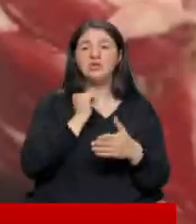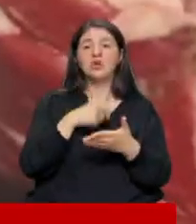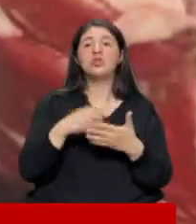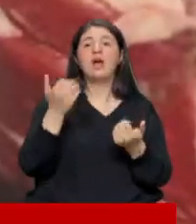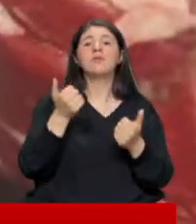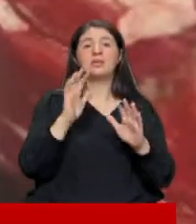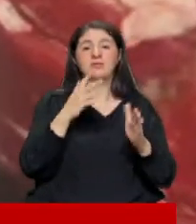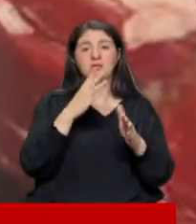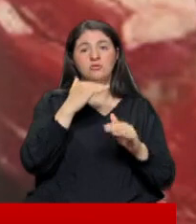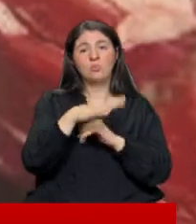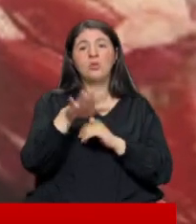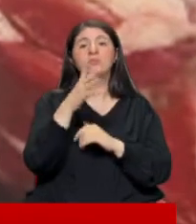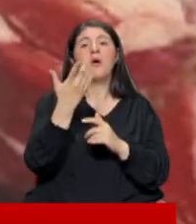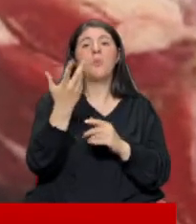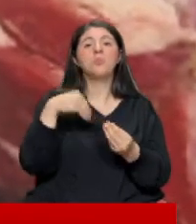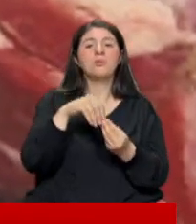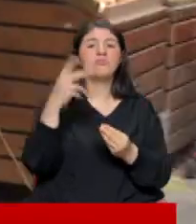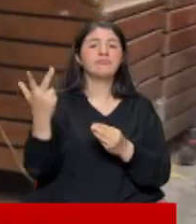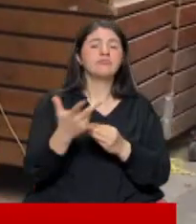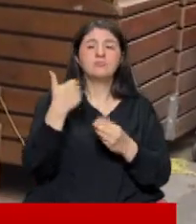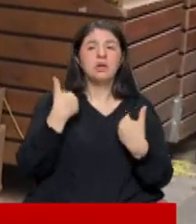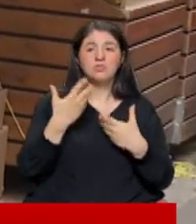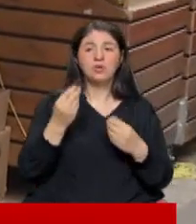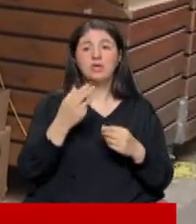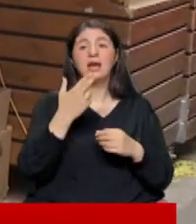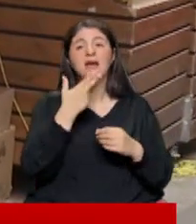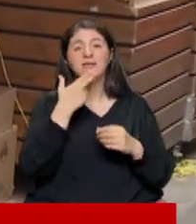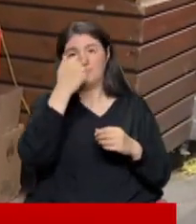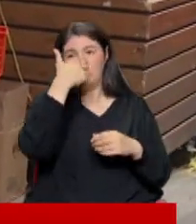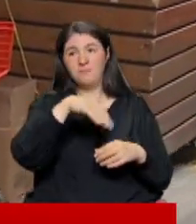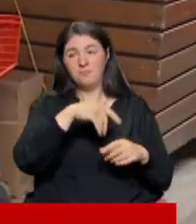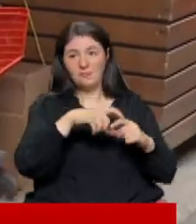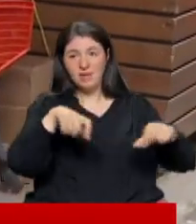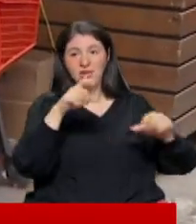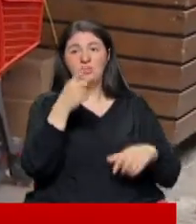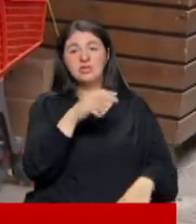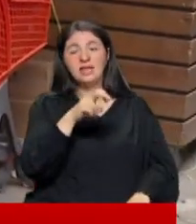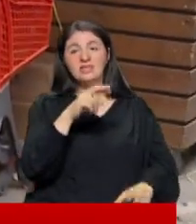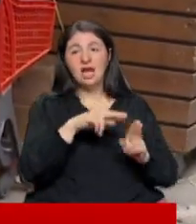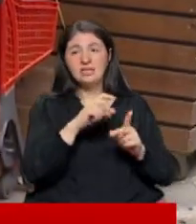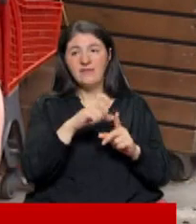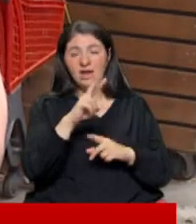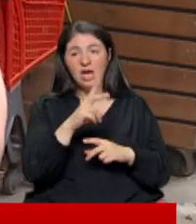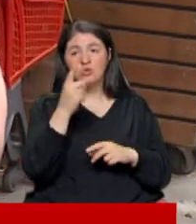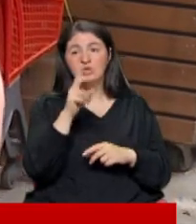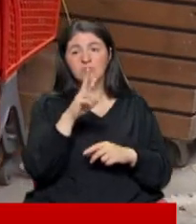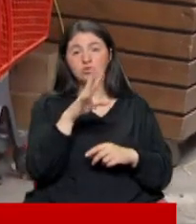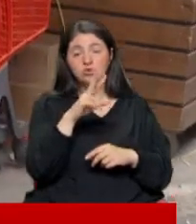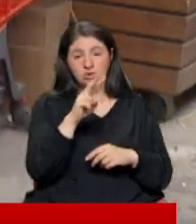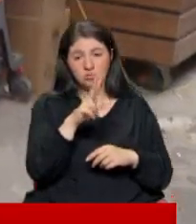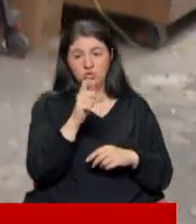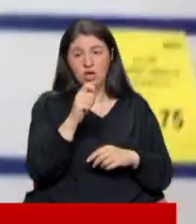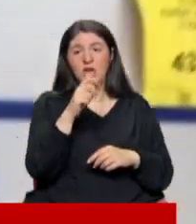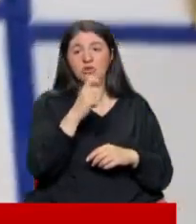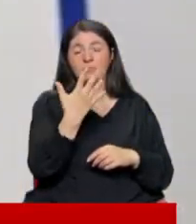almadım millet doldurdular adamlara bakalım ne olacak abimiz kadını hijyen malzemesi %8 KDV 23 lira 95